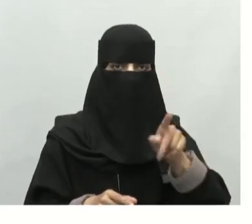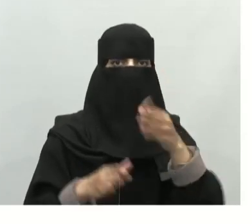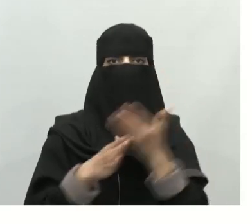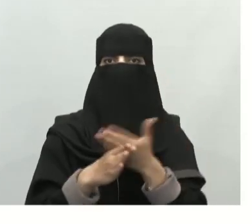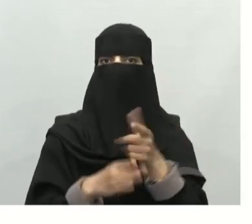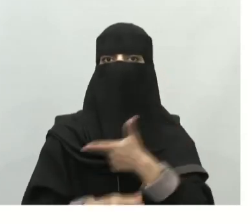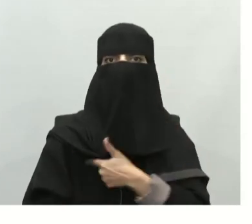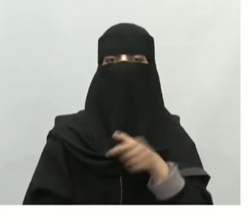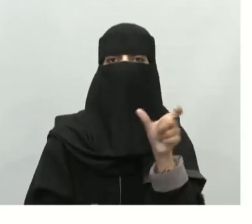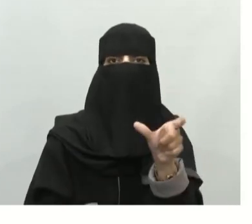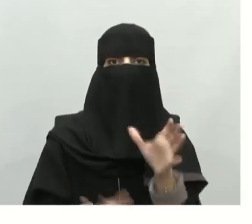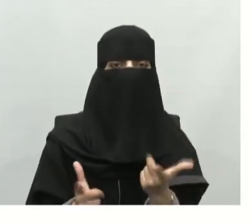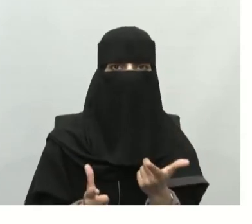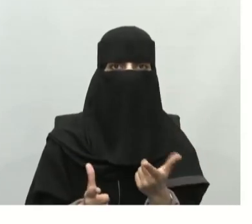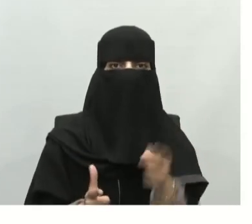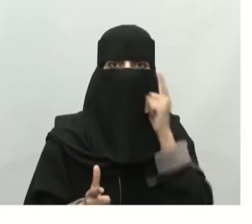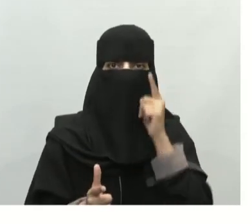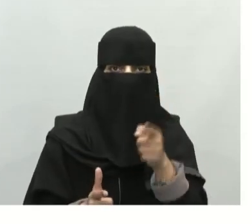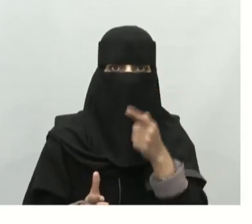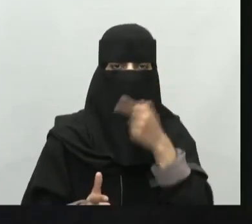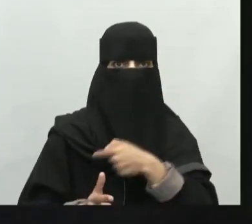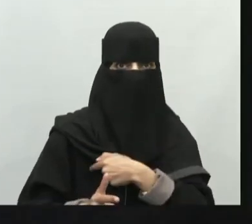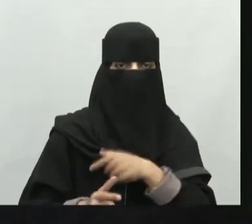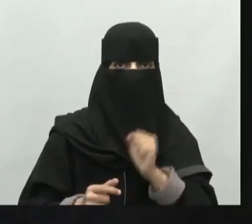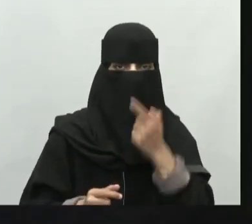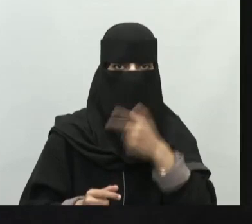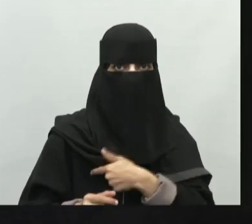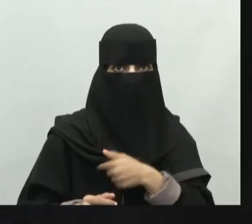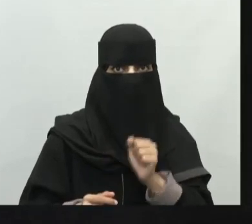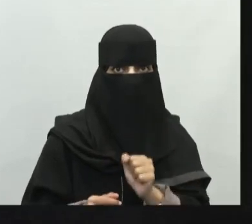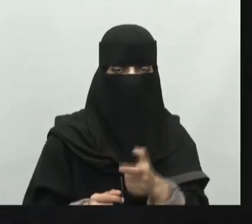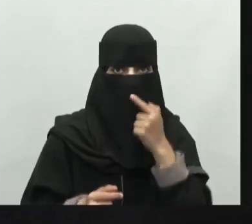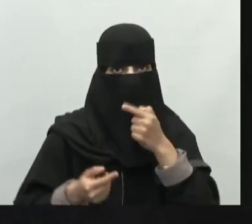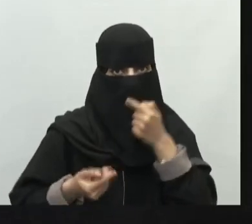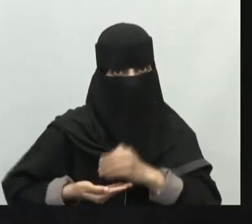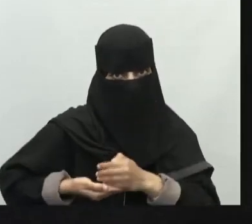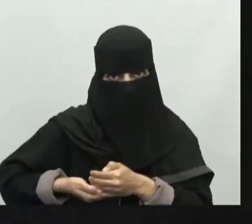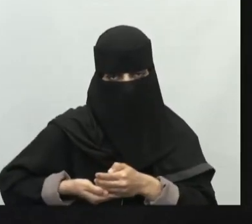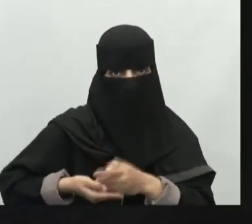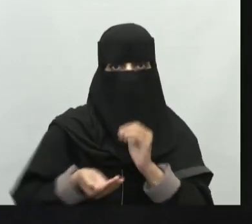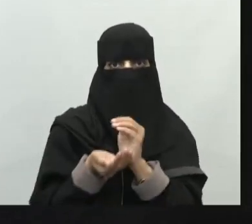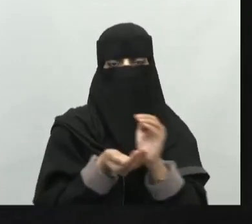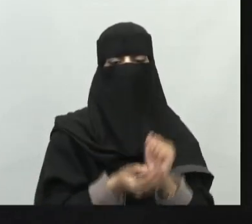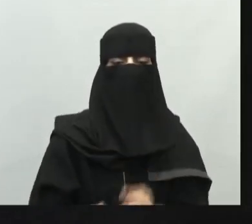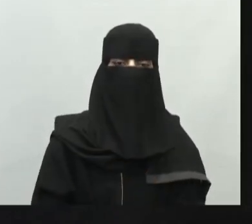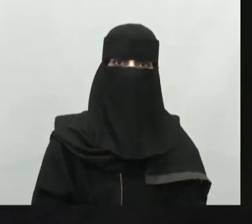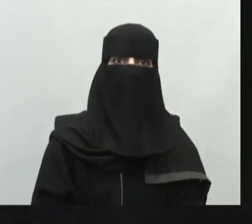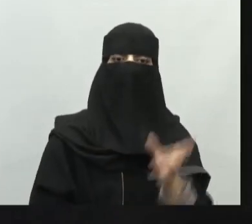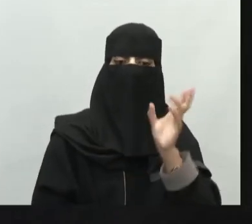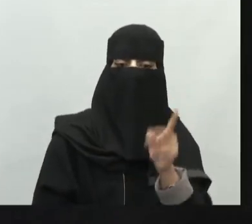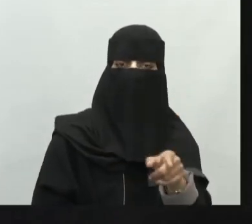ثديات احسنتم لانها لديها اجزاء تسمى الاثداء ترضع بها صغارها